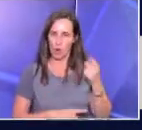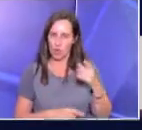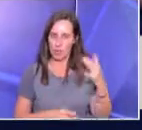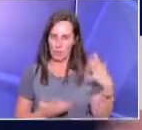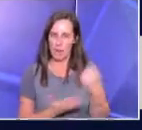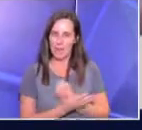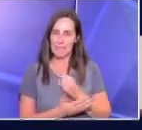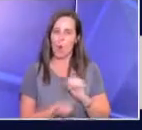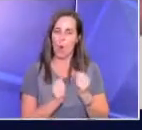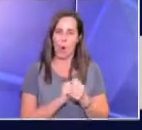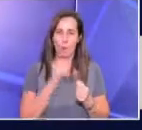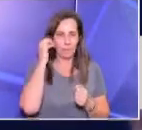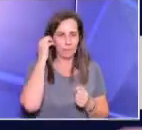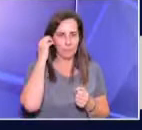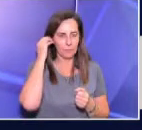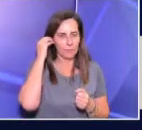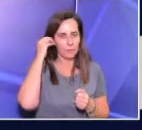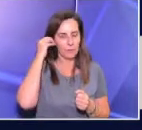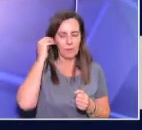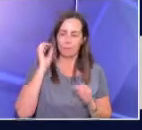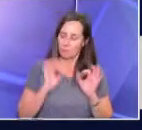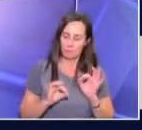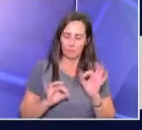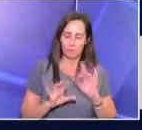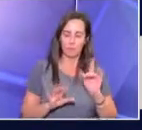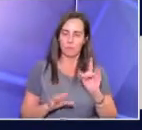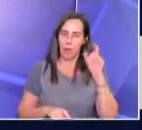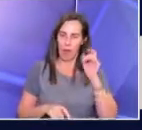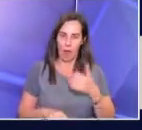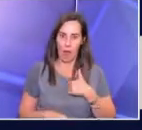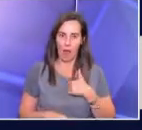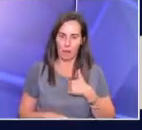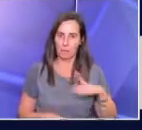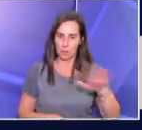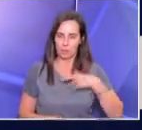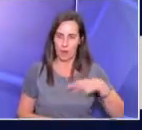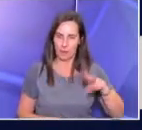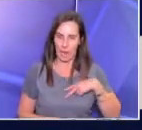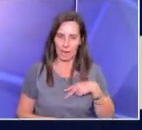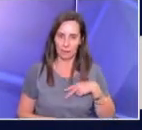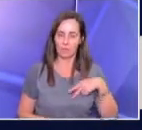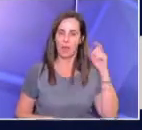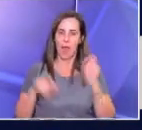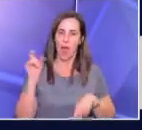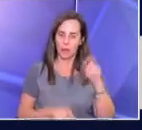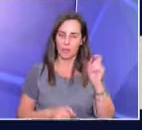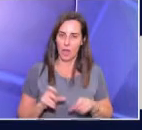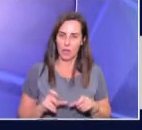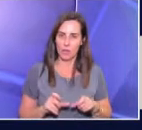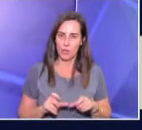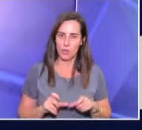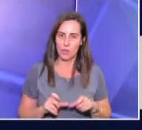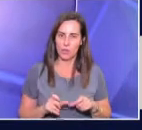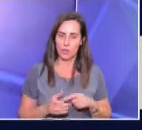עושים היסטוריה, או שכאילו עבדתם כרגיל? לא, לא, לא. אנשים, אני באזור שאני אחראית עליו, אנשים כאילו, קליש,